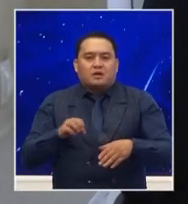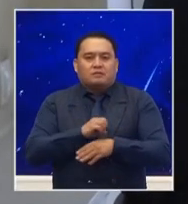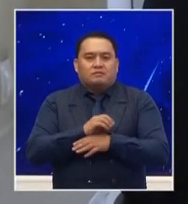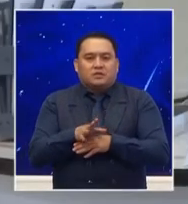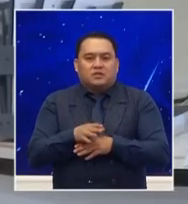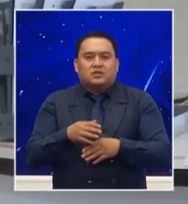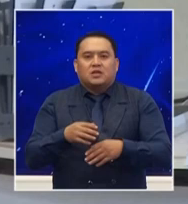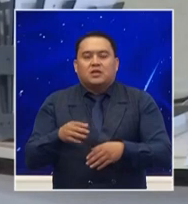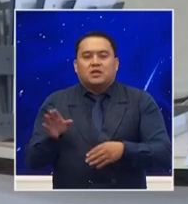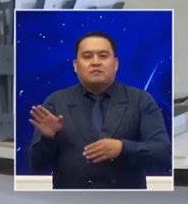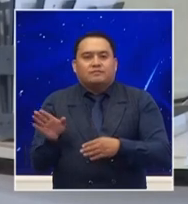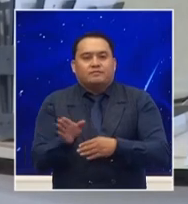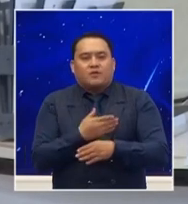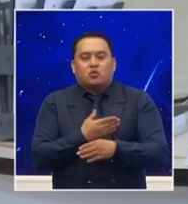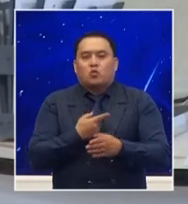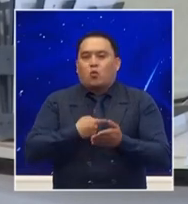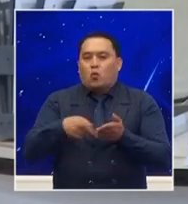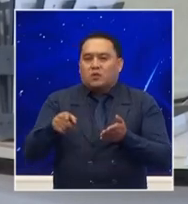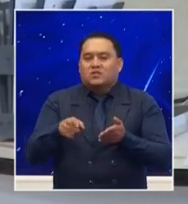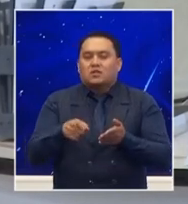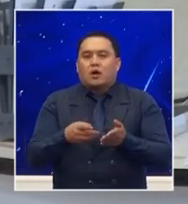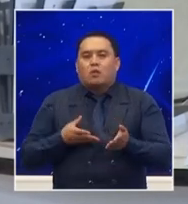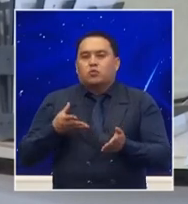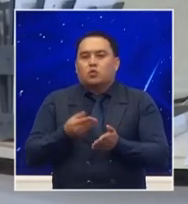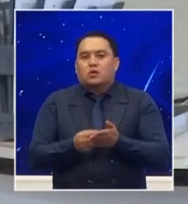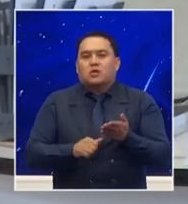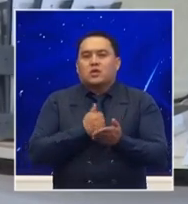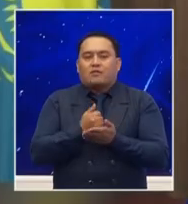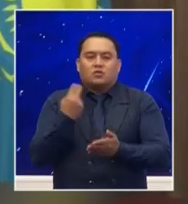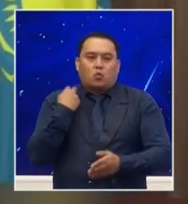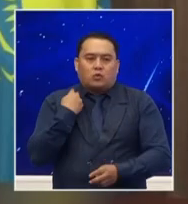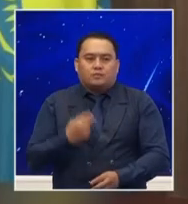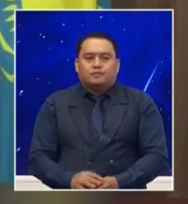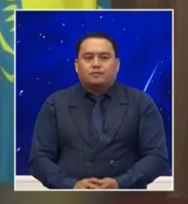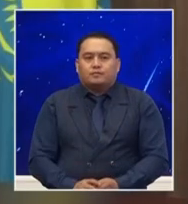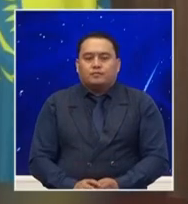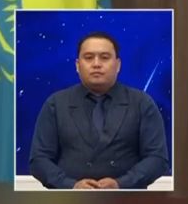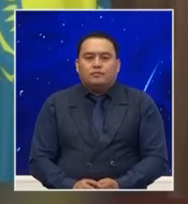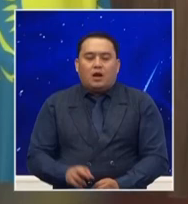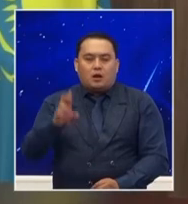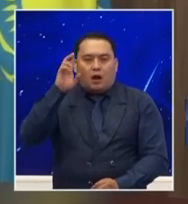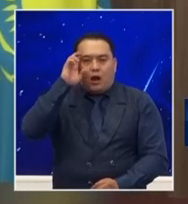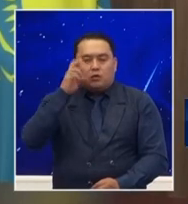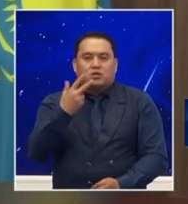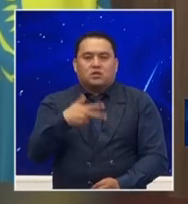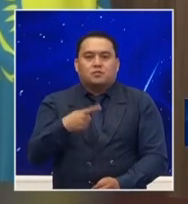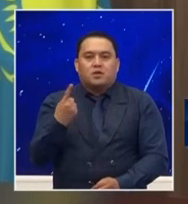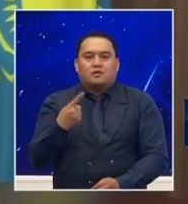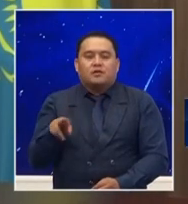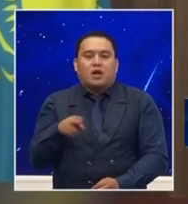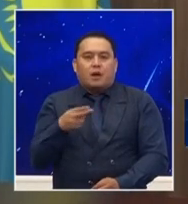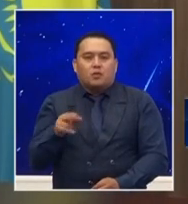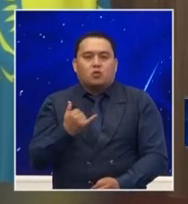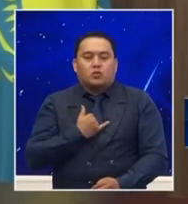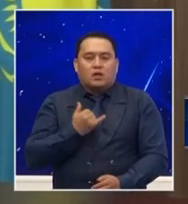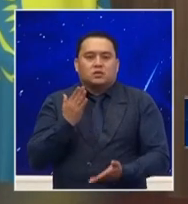лицам спишут пеню за неуплаченные налоги при условии оплаты основного долга. Государство идет навстречу. До 31 декабря у нас